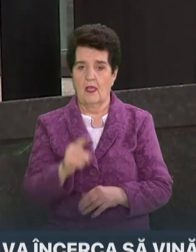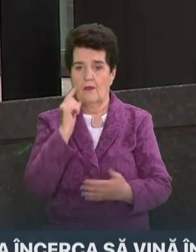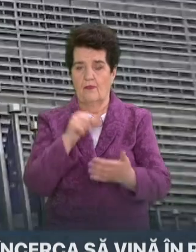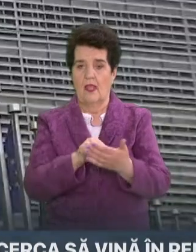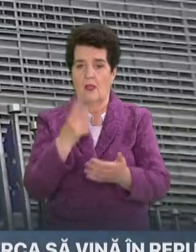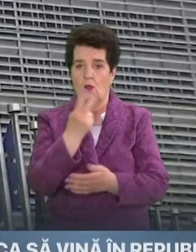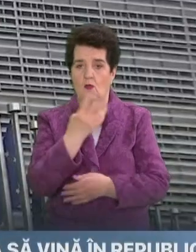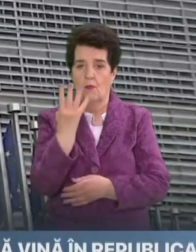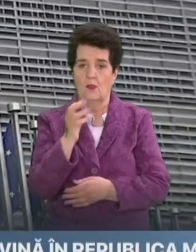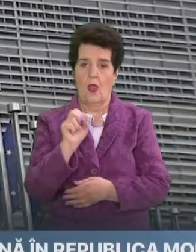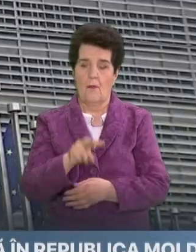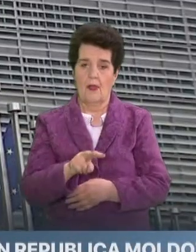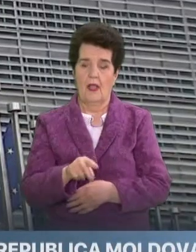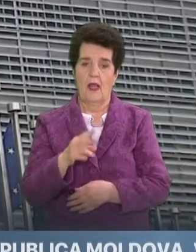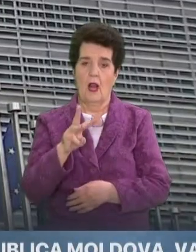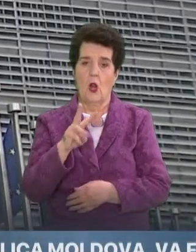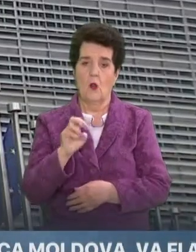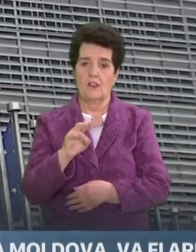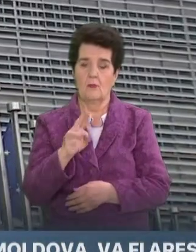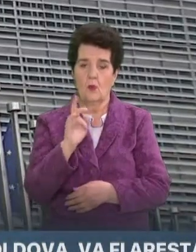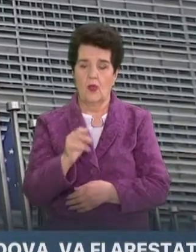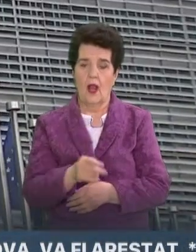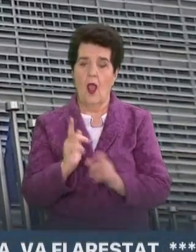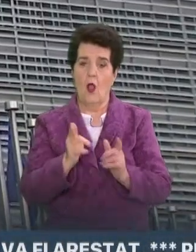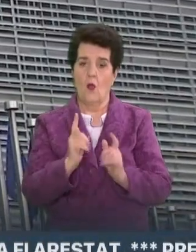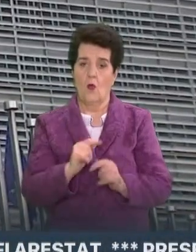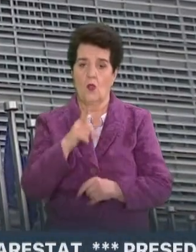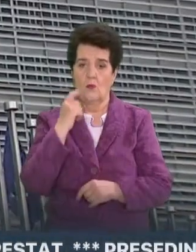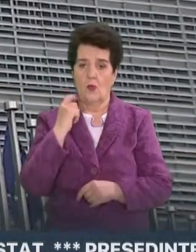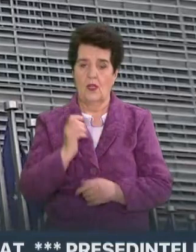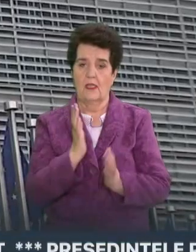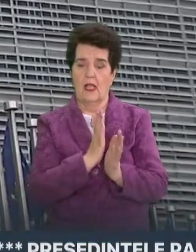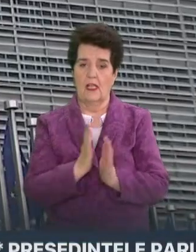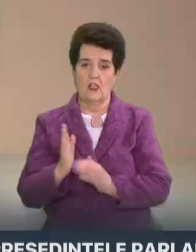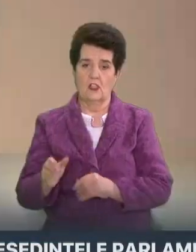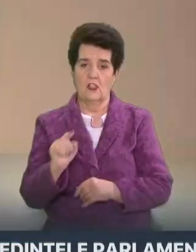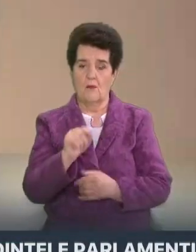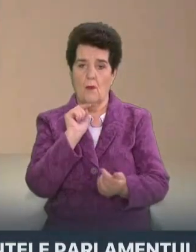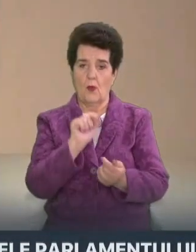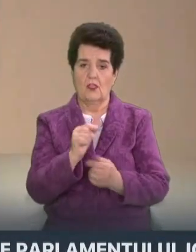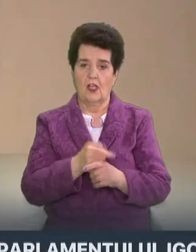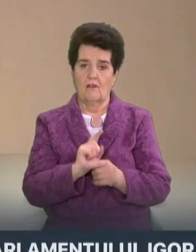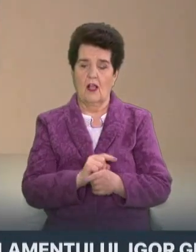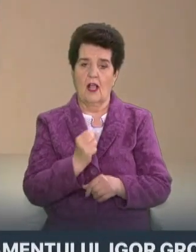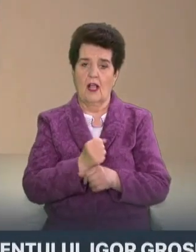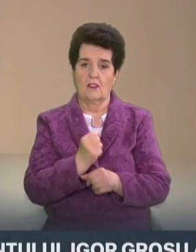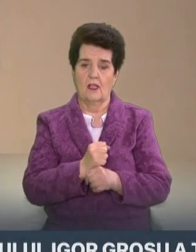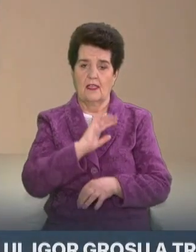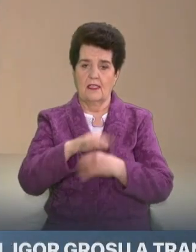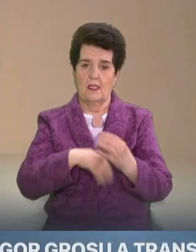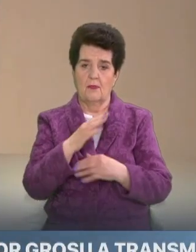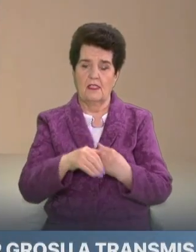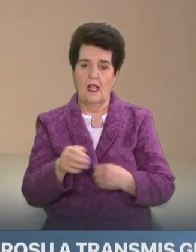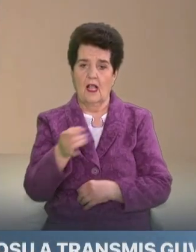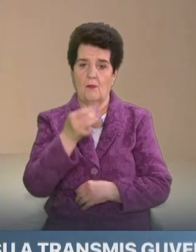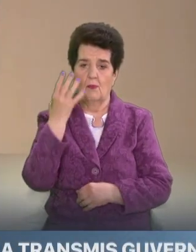de 24 aprilie la Luxemburg la un acord politic privind crearea unui regim de sancțiuni împotriva celor care acționează pentru destabilizarea